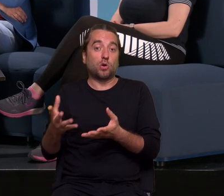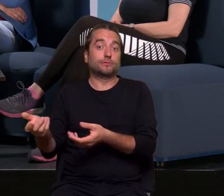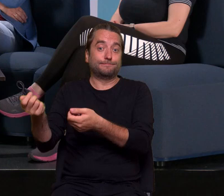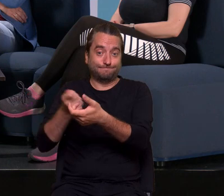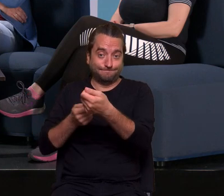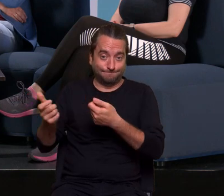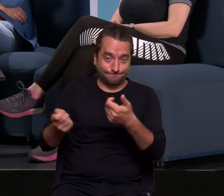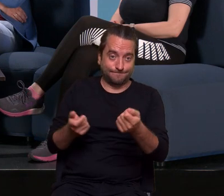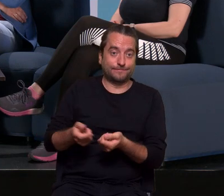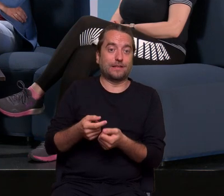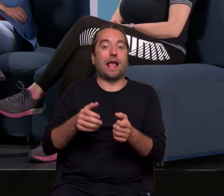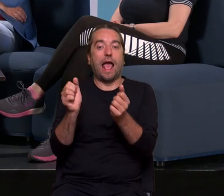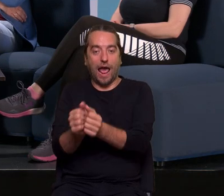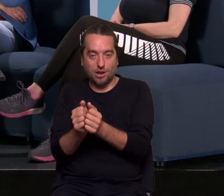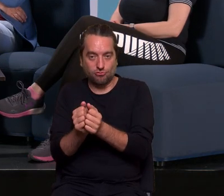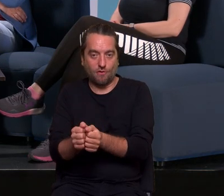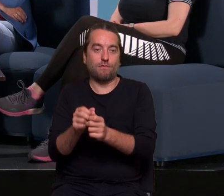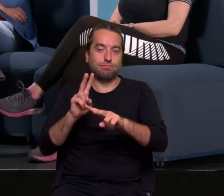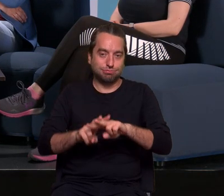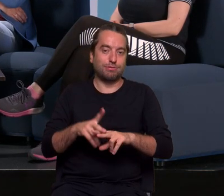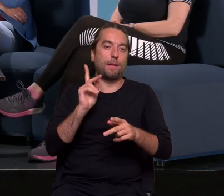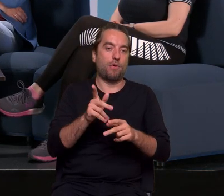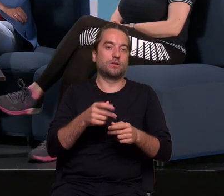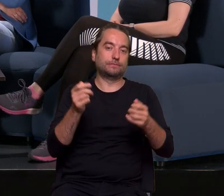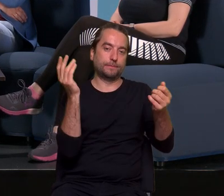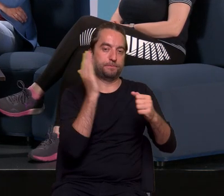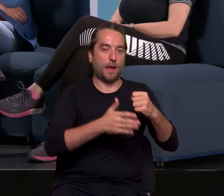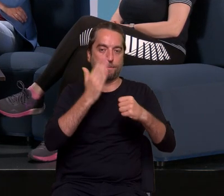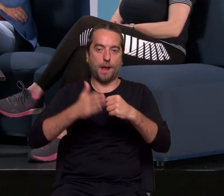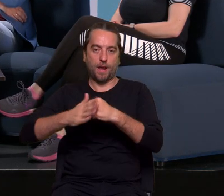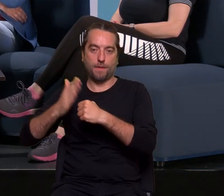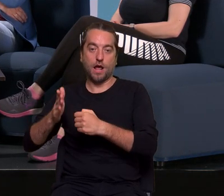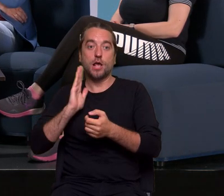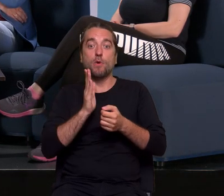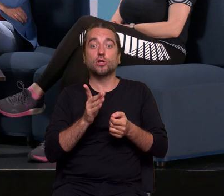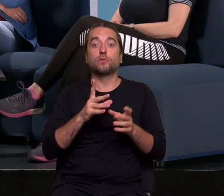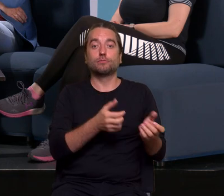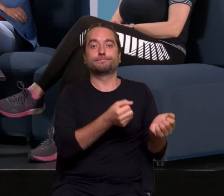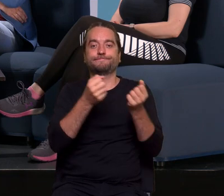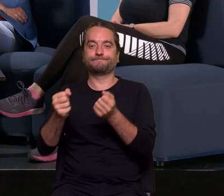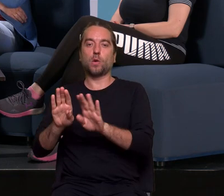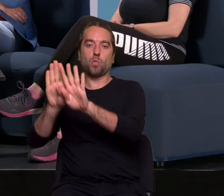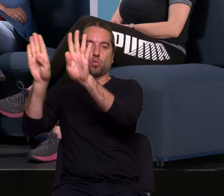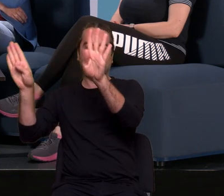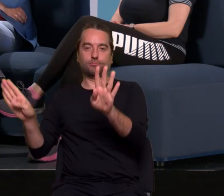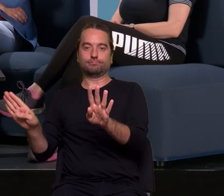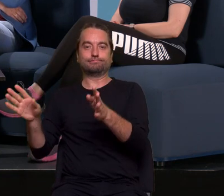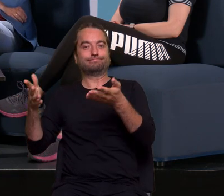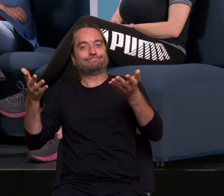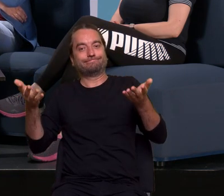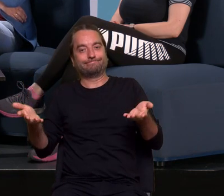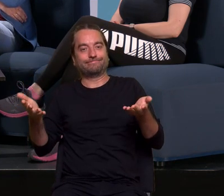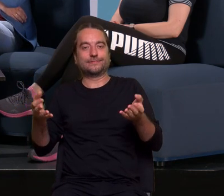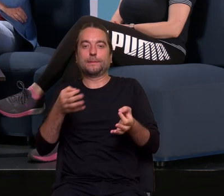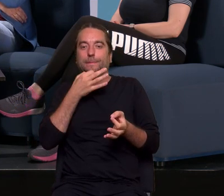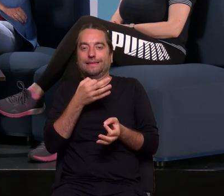aresztowani, przewiezieni, prawda, i straceni, to trafiło do muzeum. I teraz tak, no można byłoby to, ten